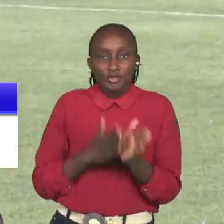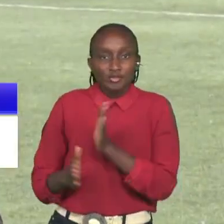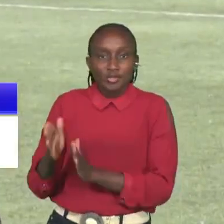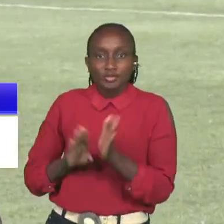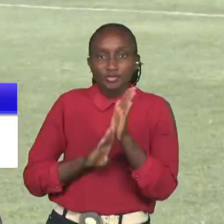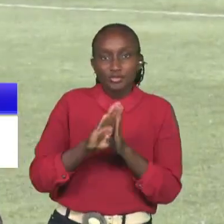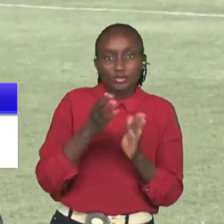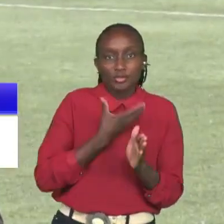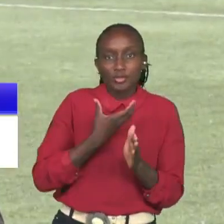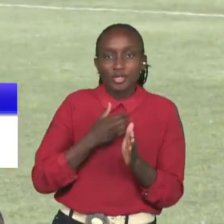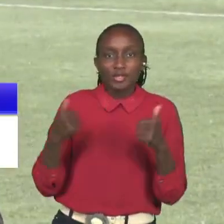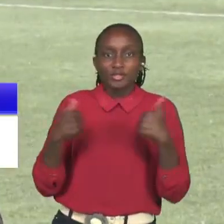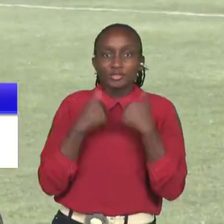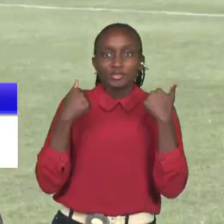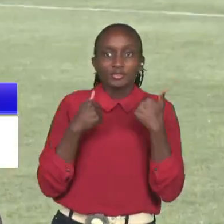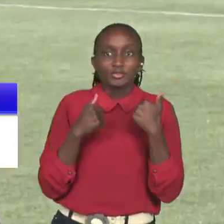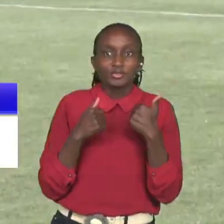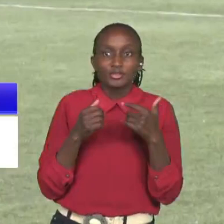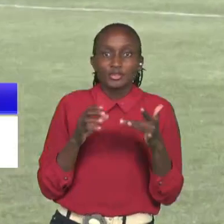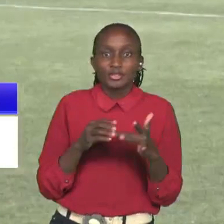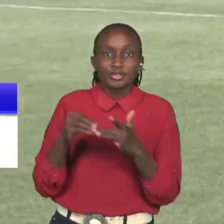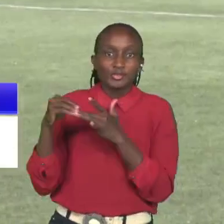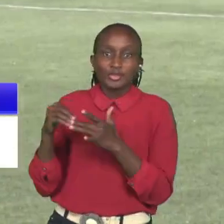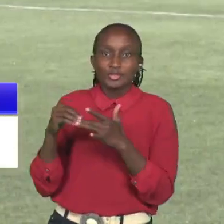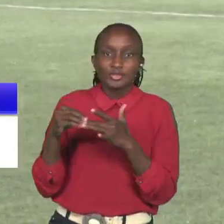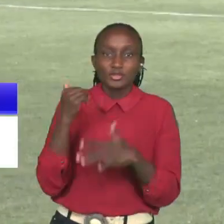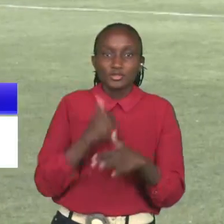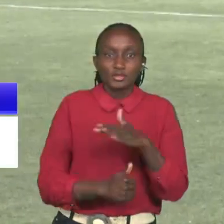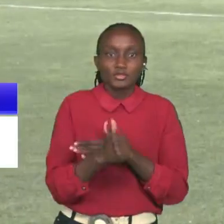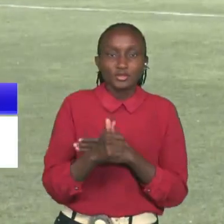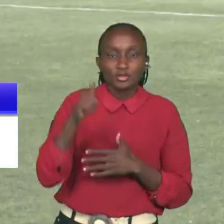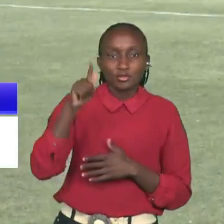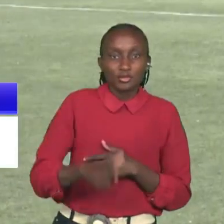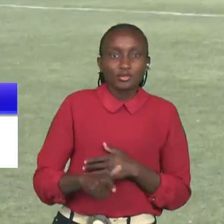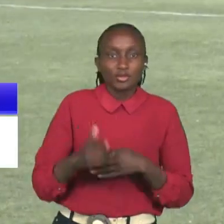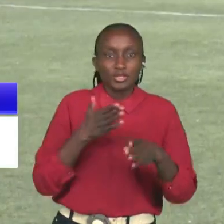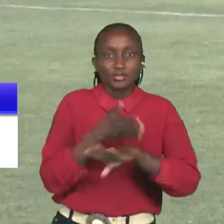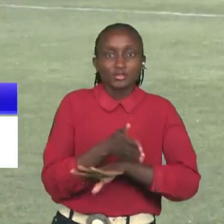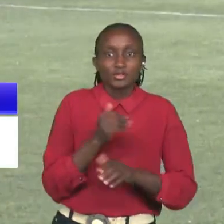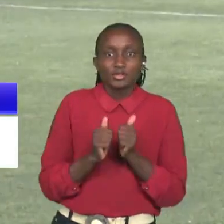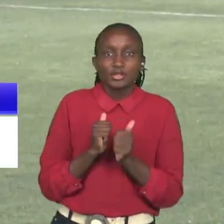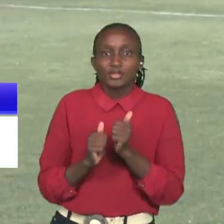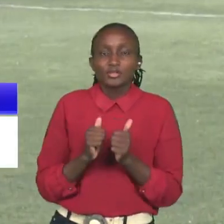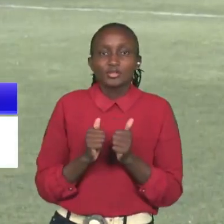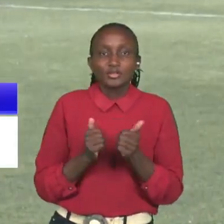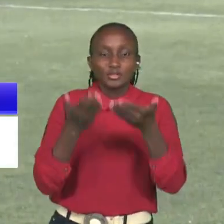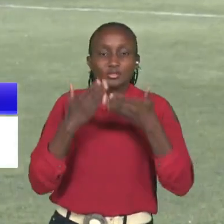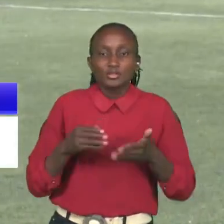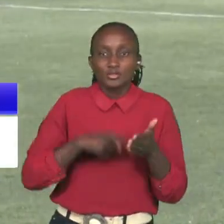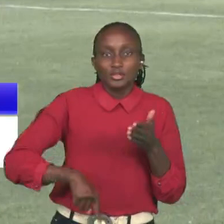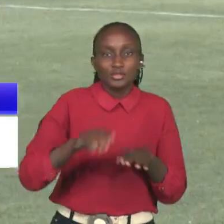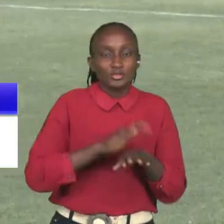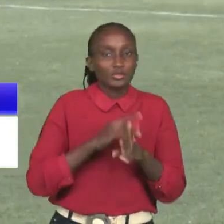zetu ambao tuna invite crosses especially za chini low crosses ambao zimekuwa zikitupea